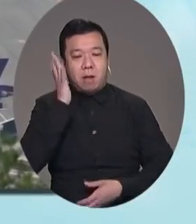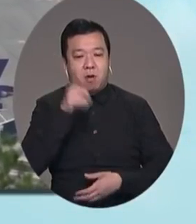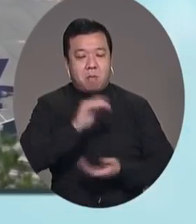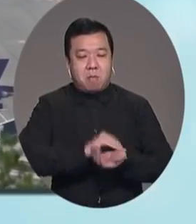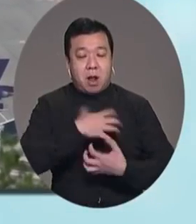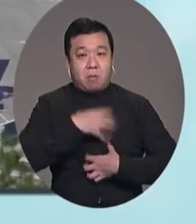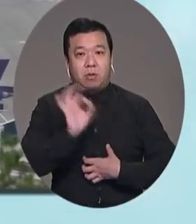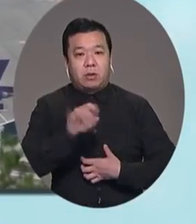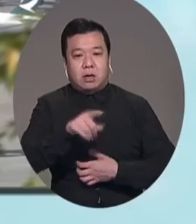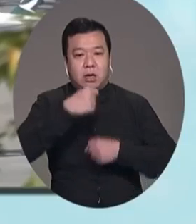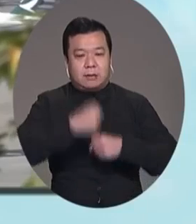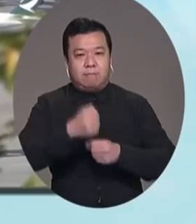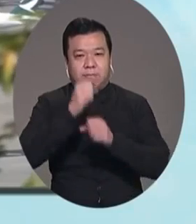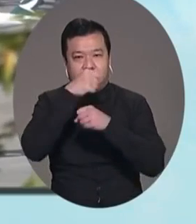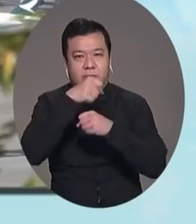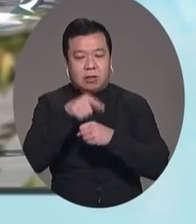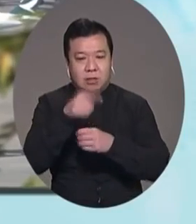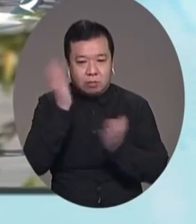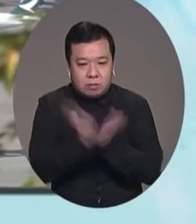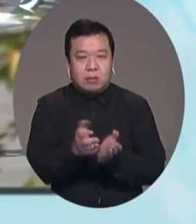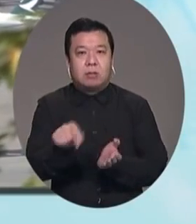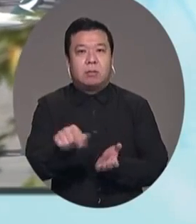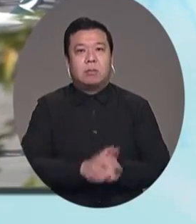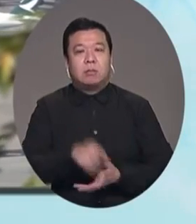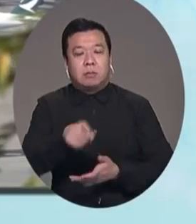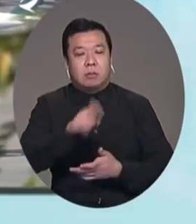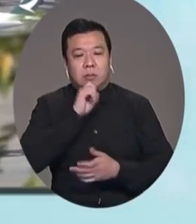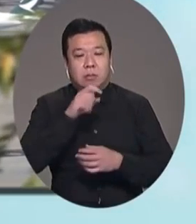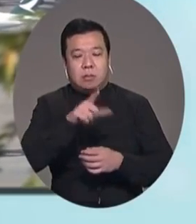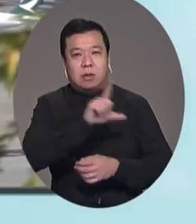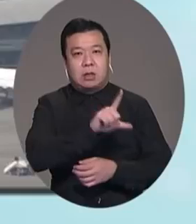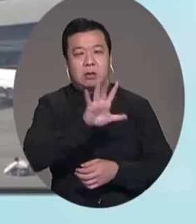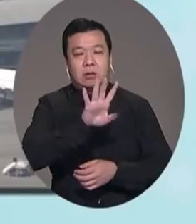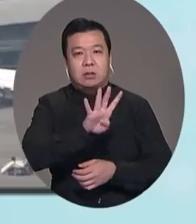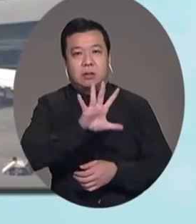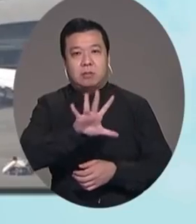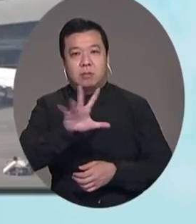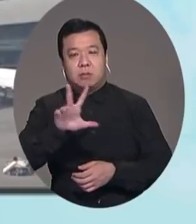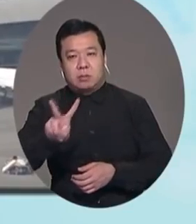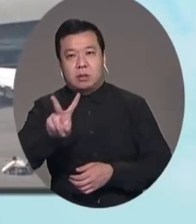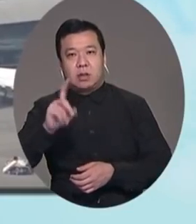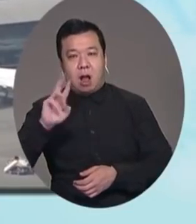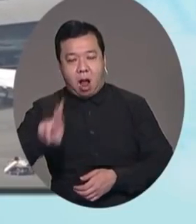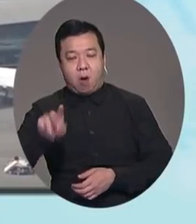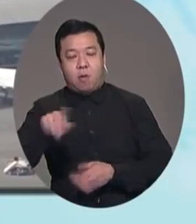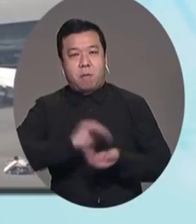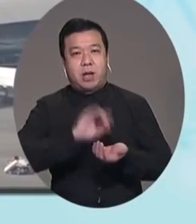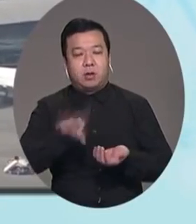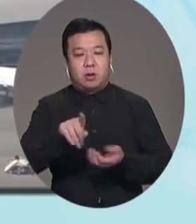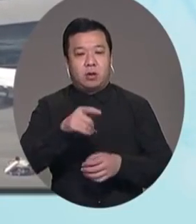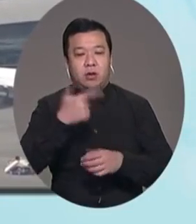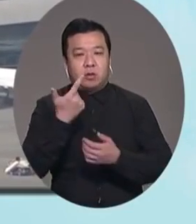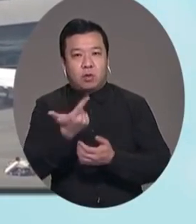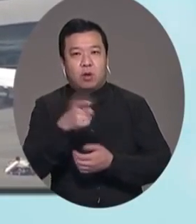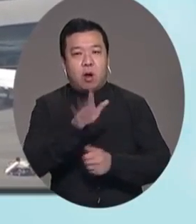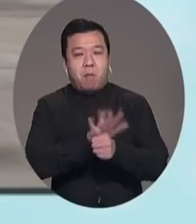病征，是经强制检测验出确诊，并且感染 L452R 变种病毒。他在机场主要帮货